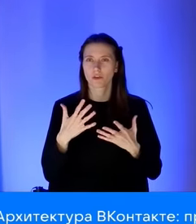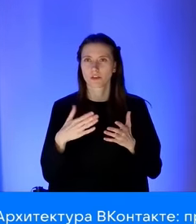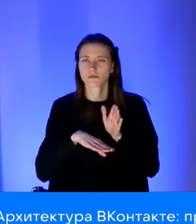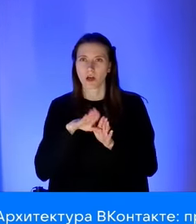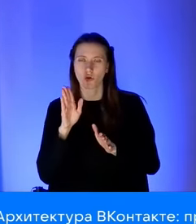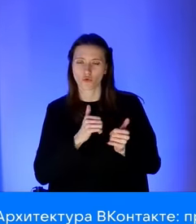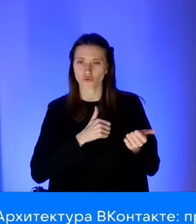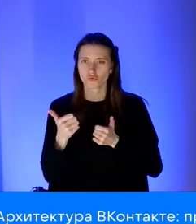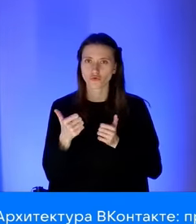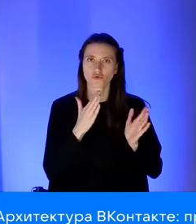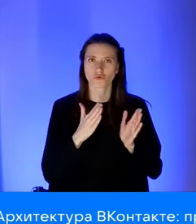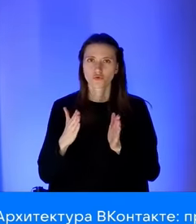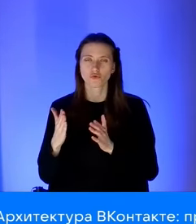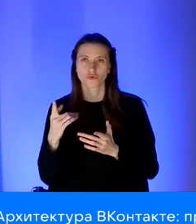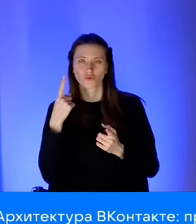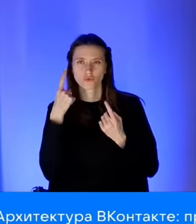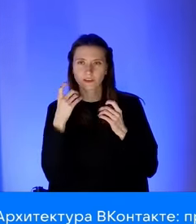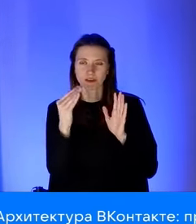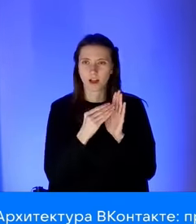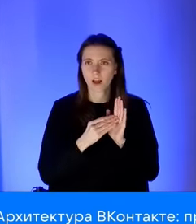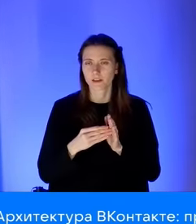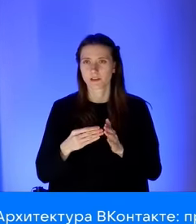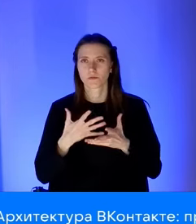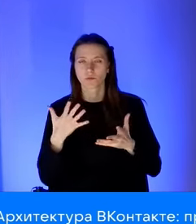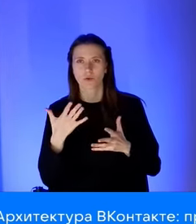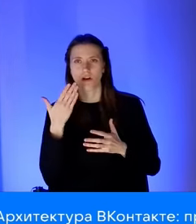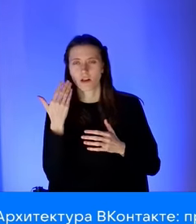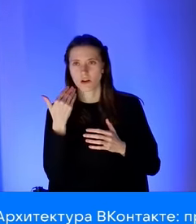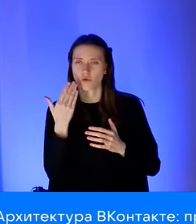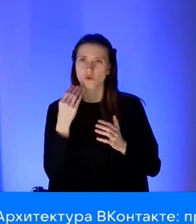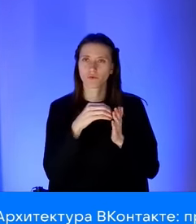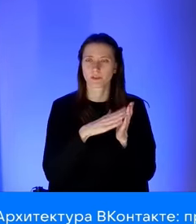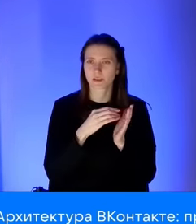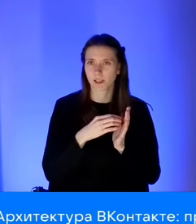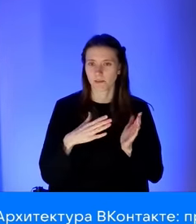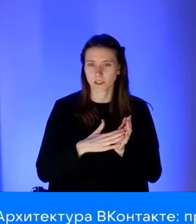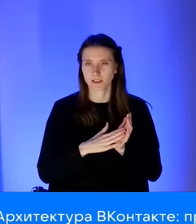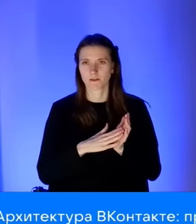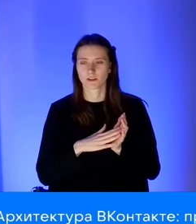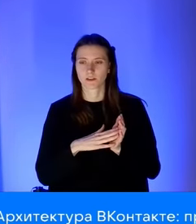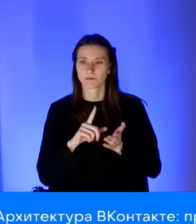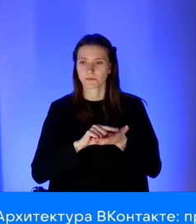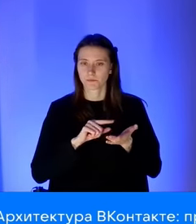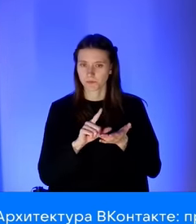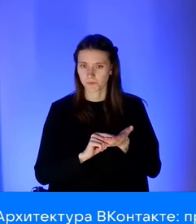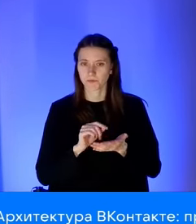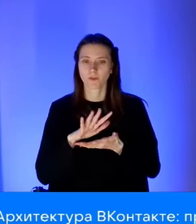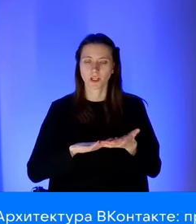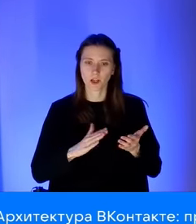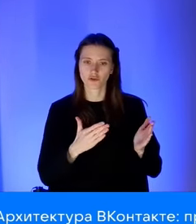структуры данных проще их писать и при этом легко масштабировать просто по числу ядер